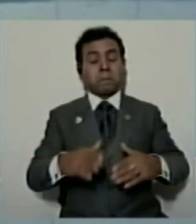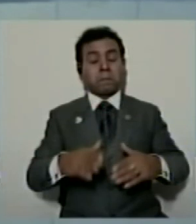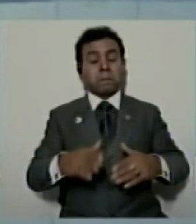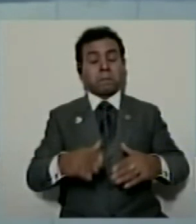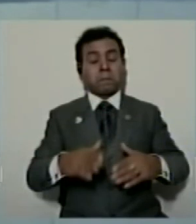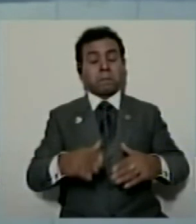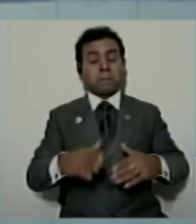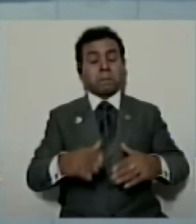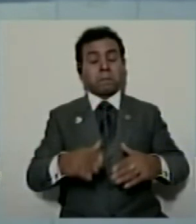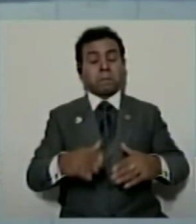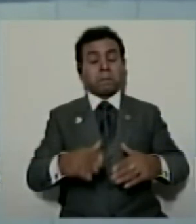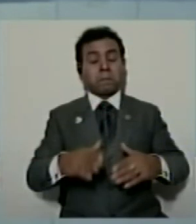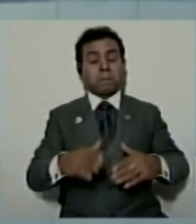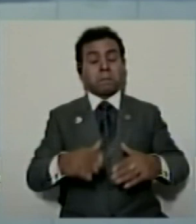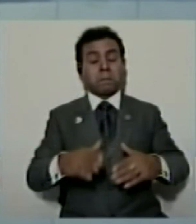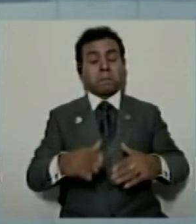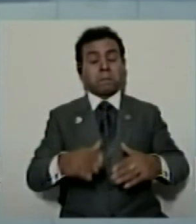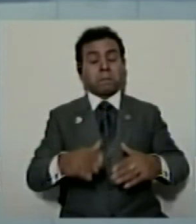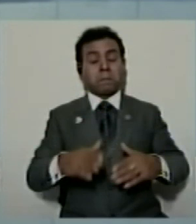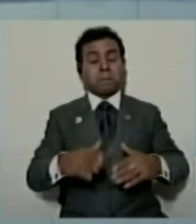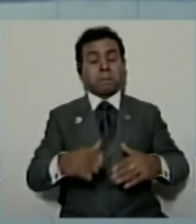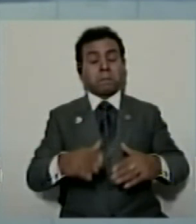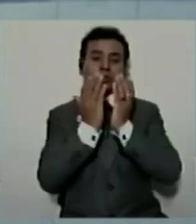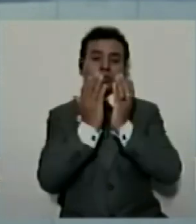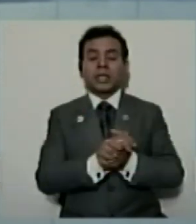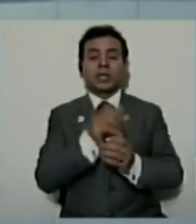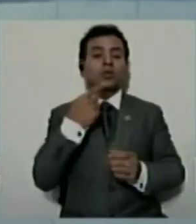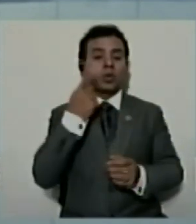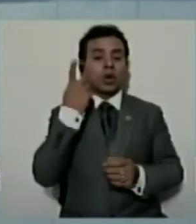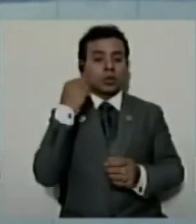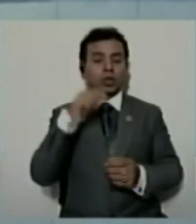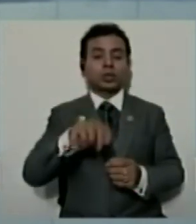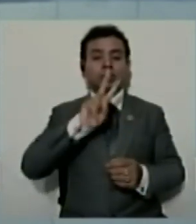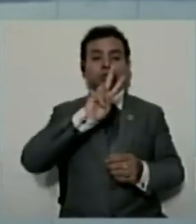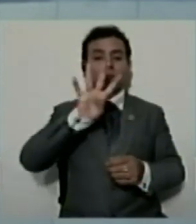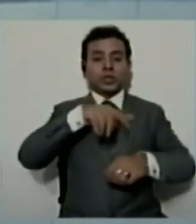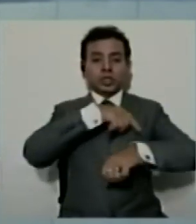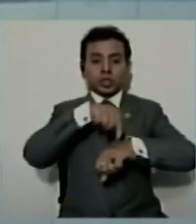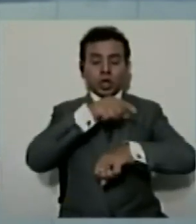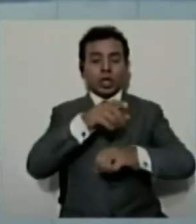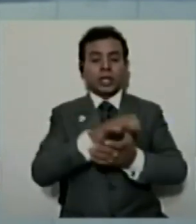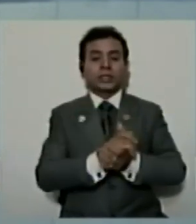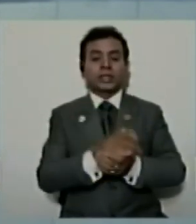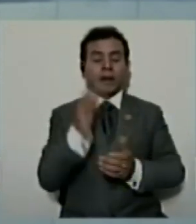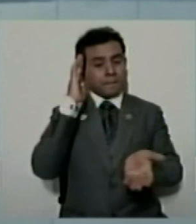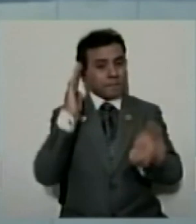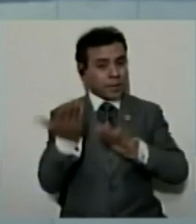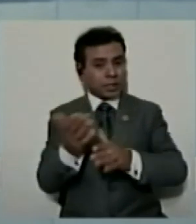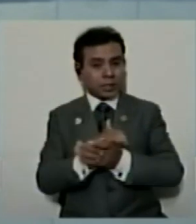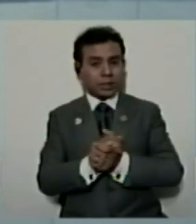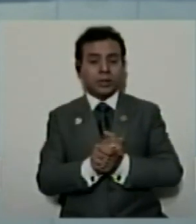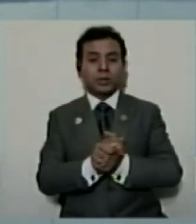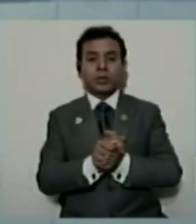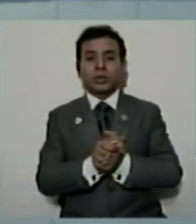ঢাকার মধ্যেই 4 জন এবং দোহারে 1 জন। বয়স যদি বিশ্লেষণ করি, বয়সে হলো এখানে আমরা খুবই সুখের